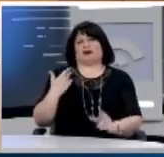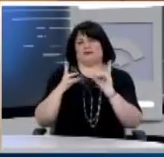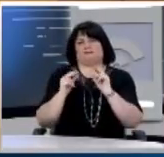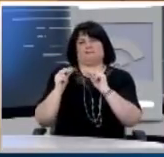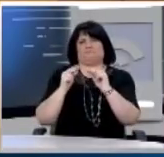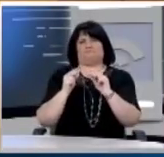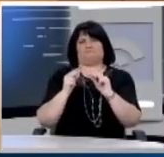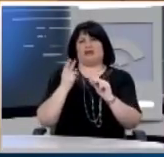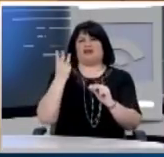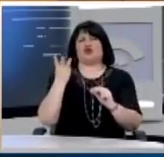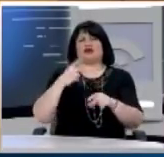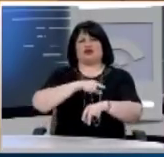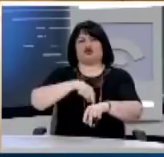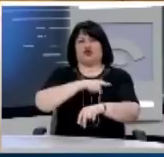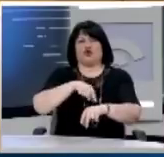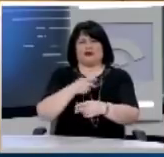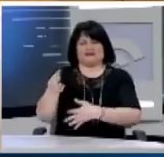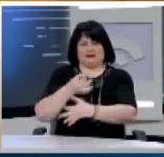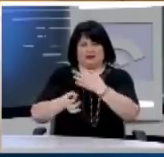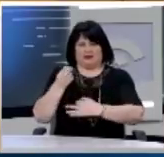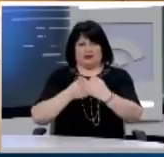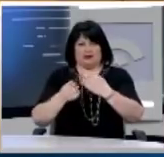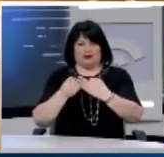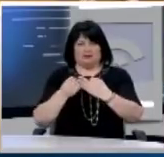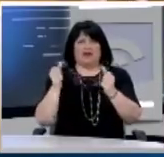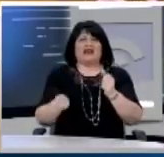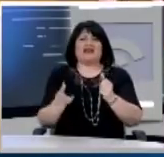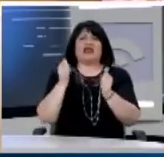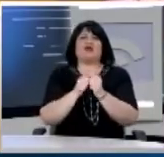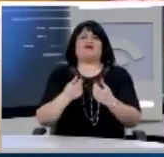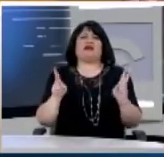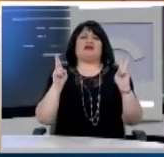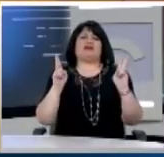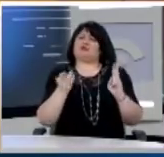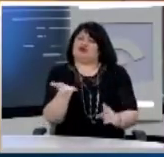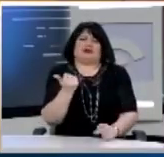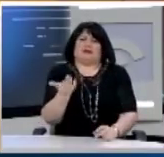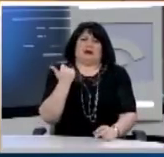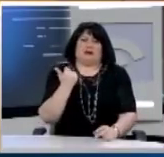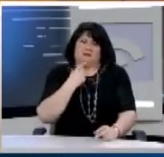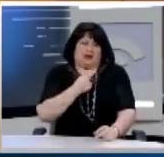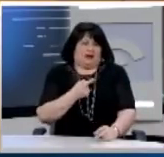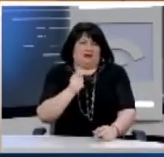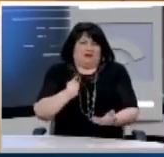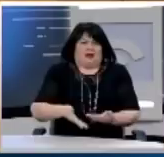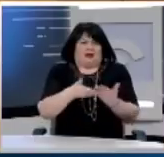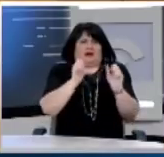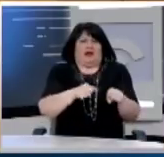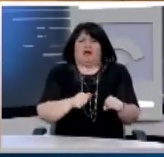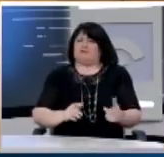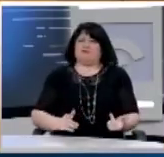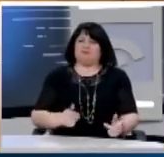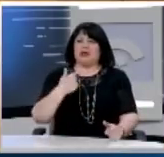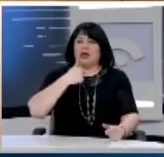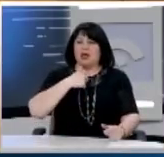συζήτηση πριν από 2-3 ώρες, μας είπε ότι δεν υπάρχει νεοφιλελευθερισμός, μα κανένας δεν τον υποστηρίζει τον νεοφιλελευθερισμό. Και επειδή